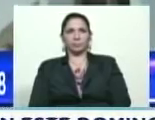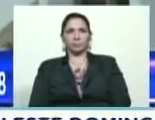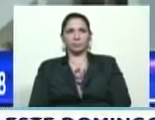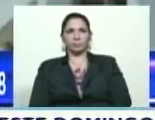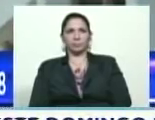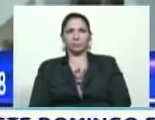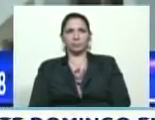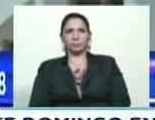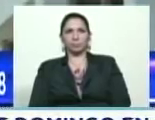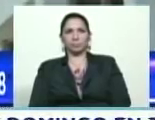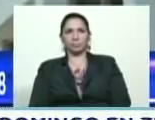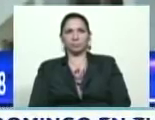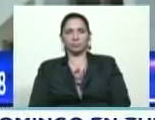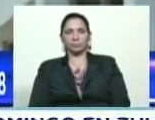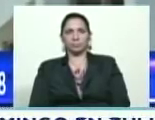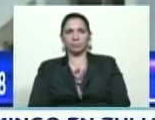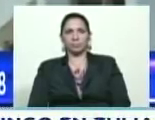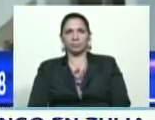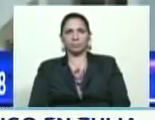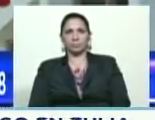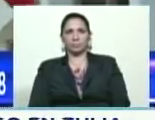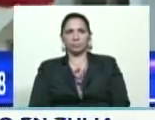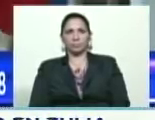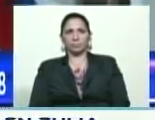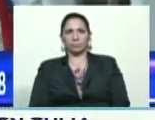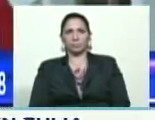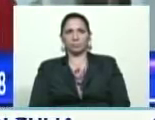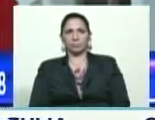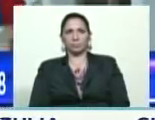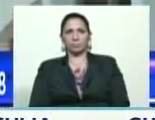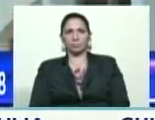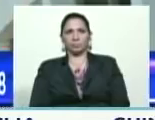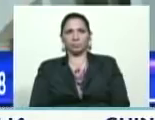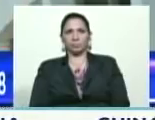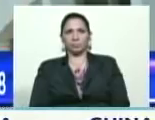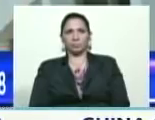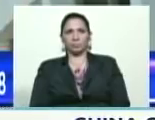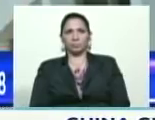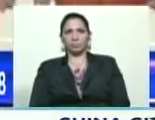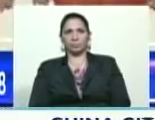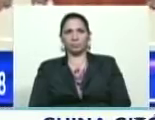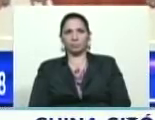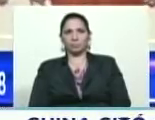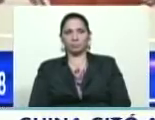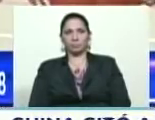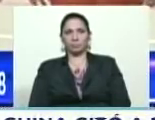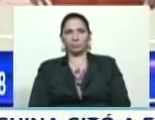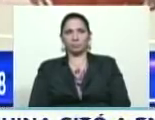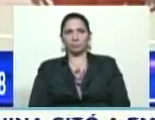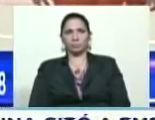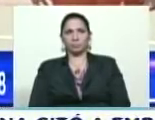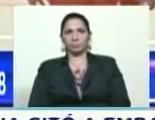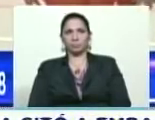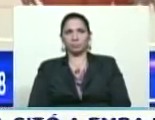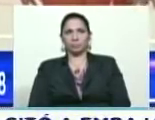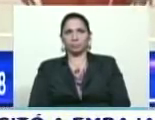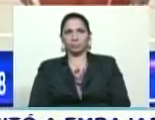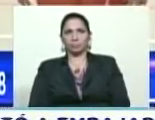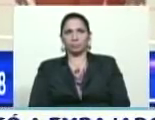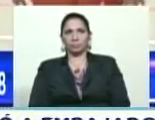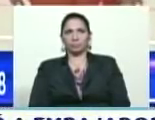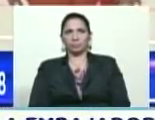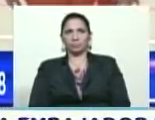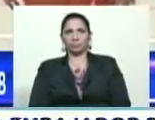делегатам, военно-техническому персоналу. Вас приветствует со всей теплотой и душевностью